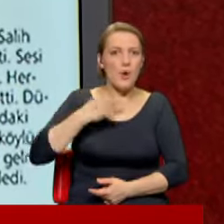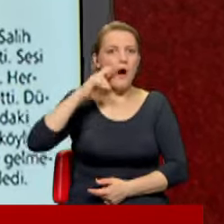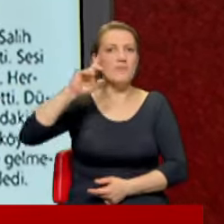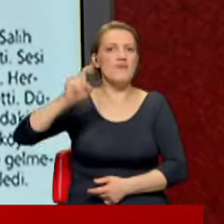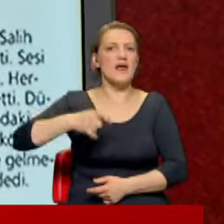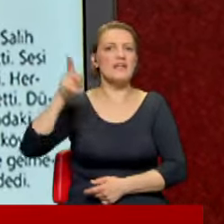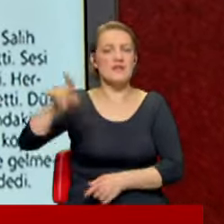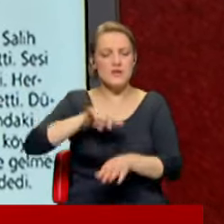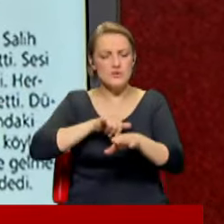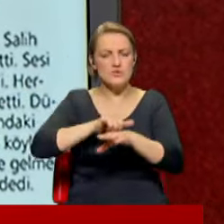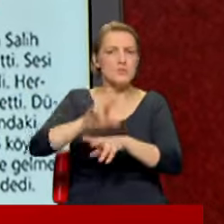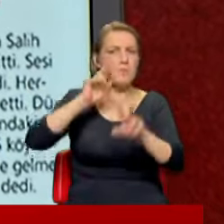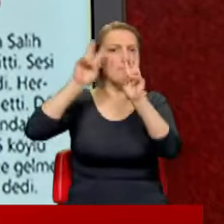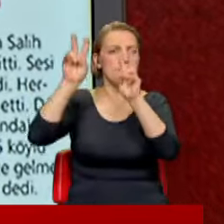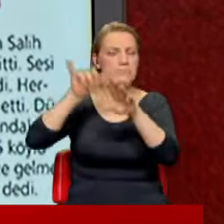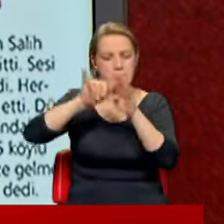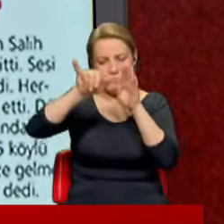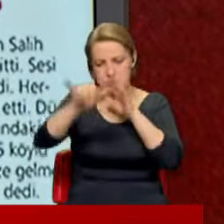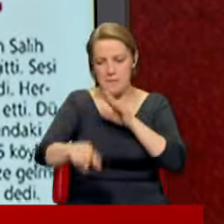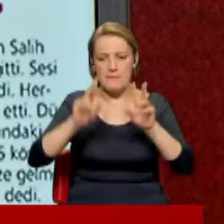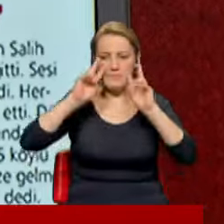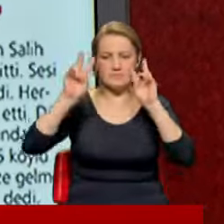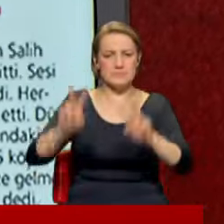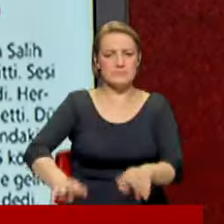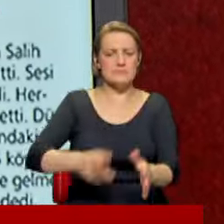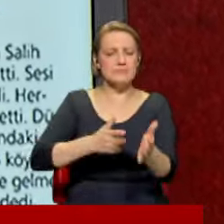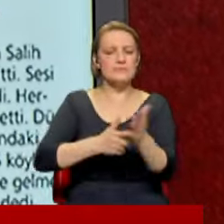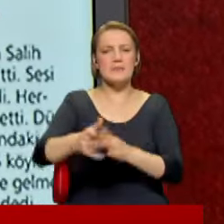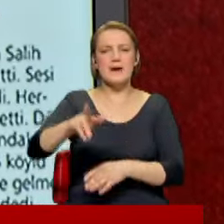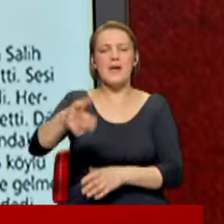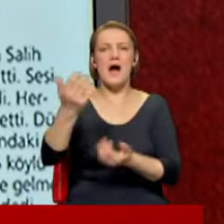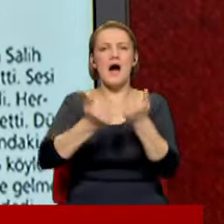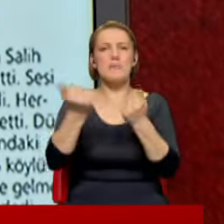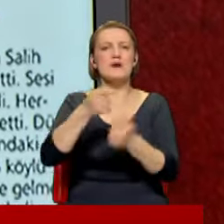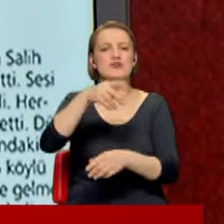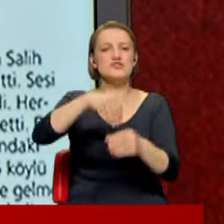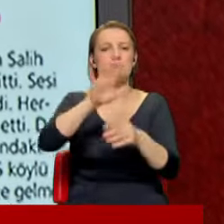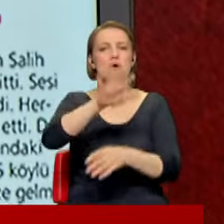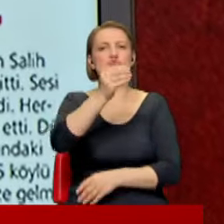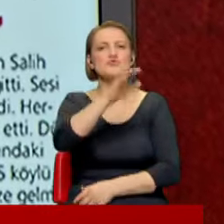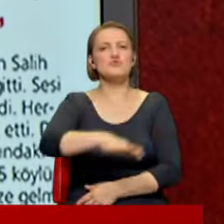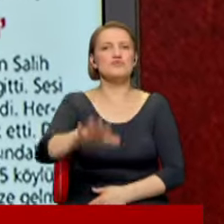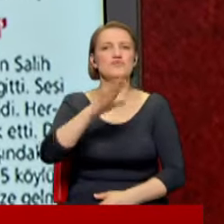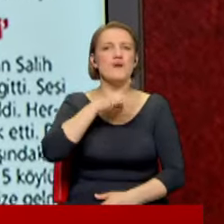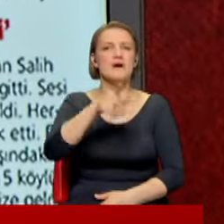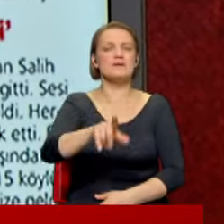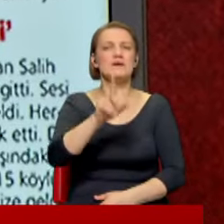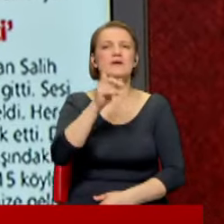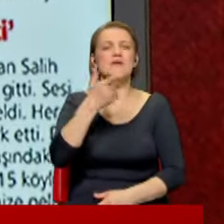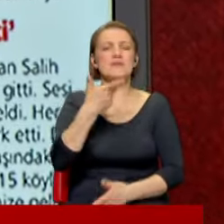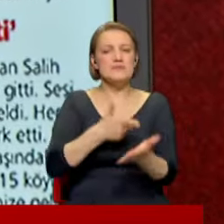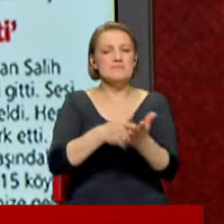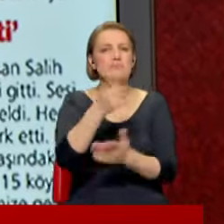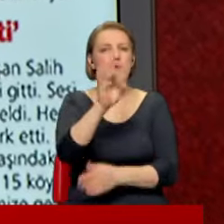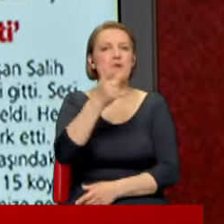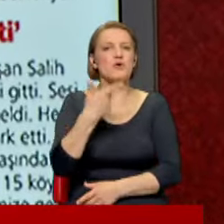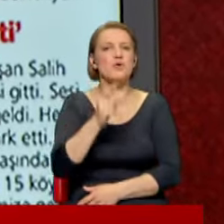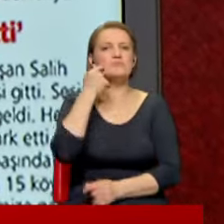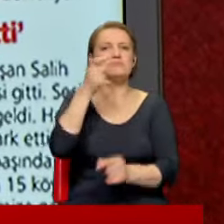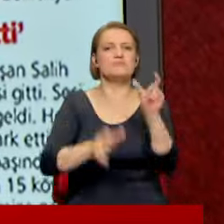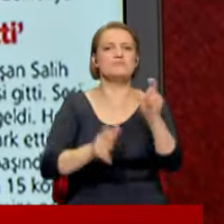etti. Düşüşünü gördük. Tarlanın hemen başındaki arabada 5 çocuk vardı. Tarlada da 15 köylü vardı.